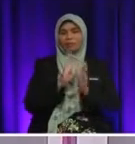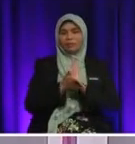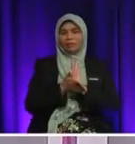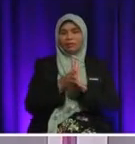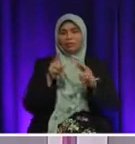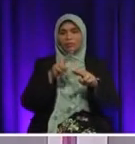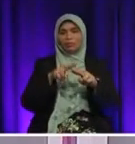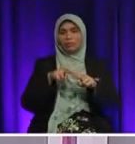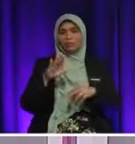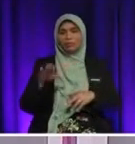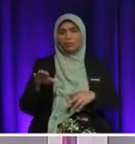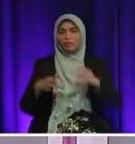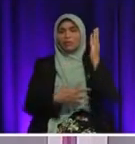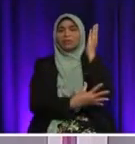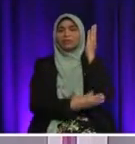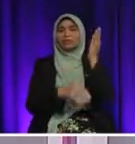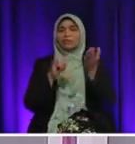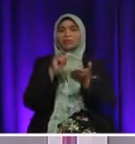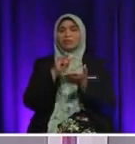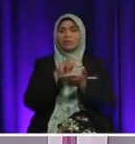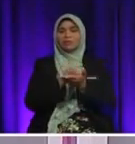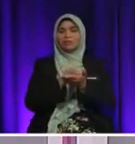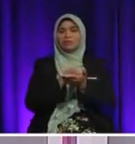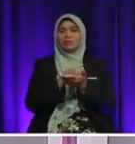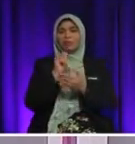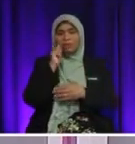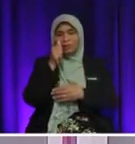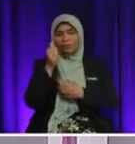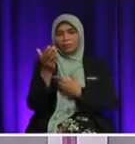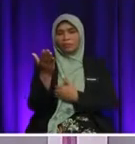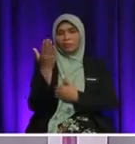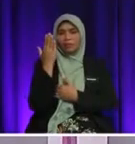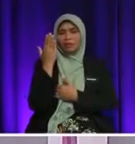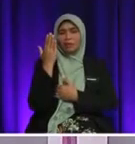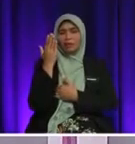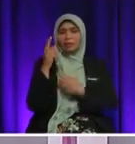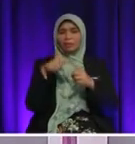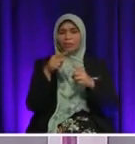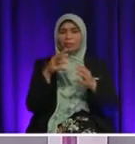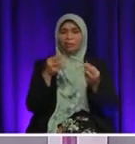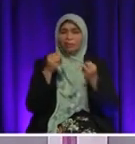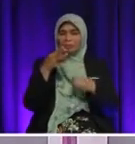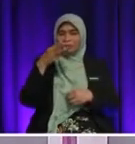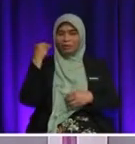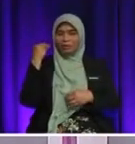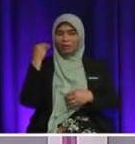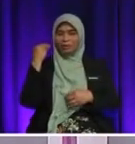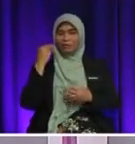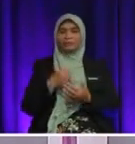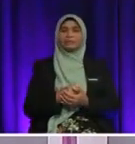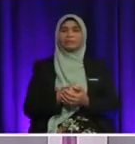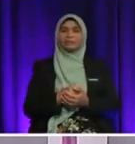budak miskin itu bermalam di rumah orang tua tersebut. Jadi keesokan paginya bila dia nak balik, budak miskin itu nak pulang ke